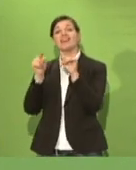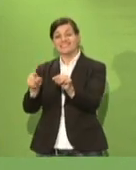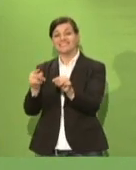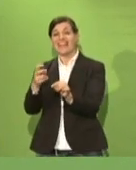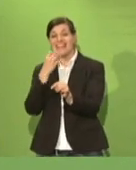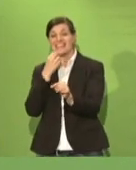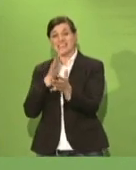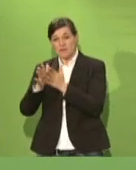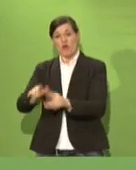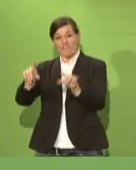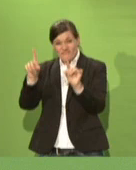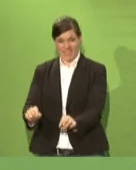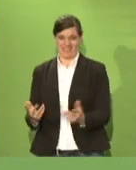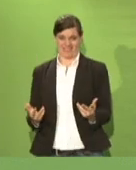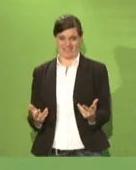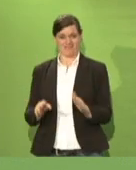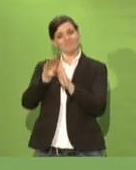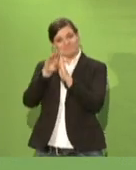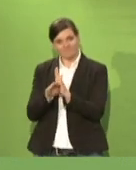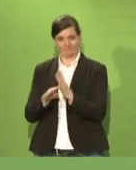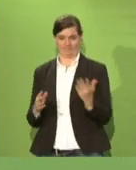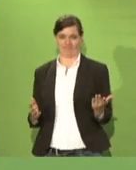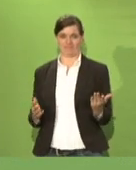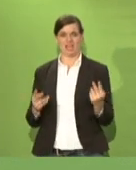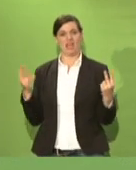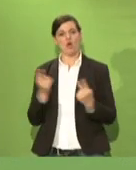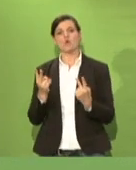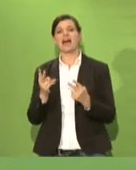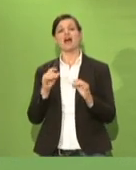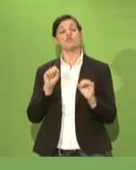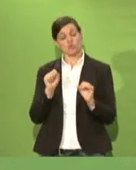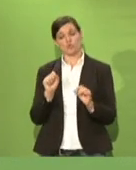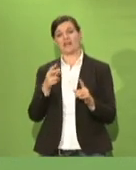verbrauchen und eben aktiv in der